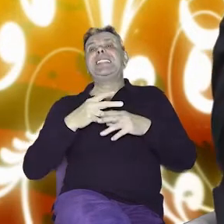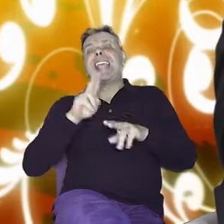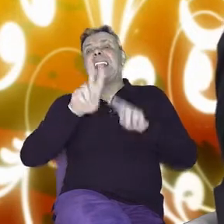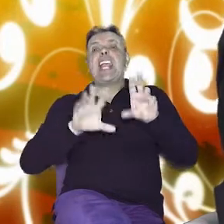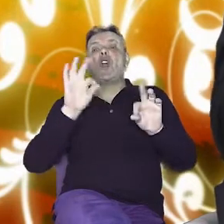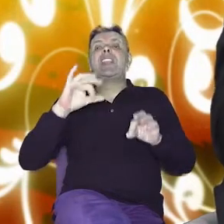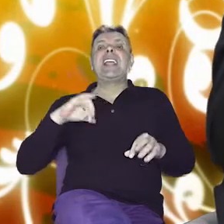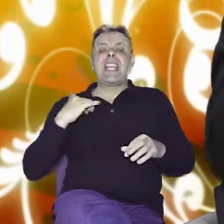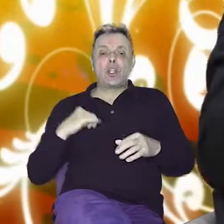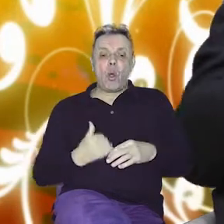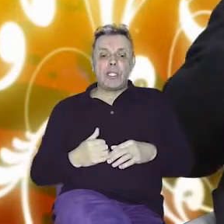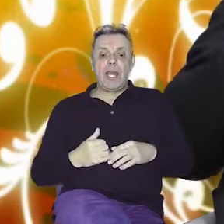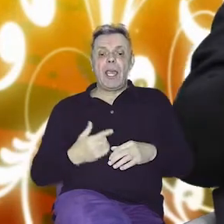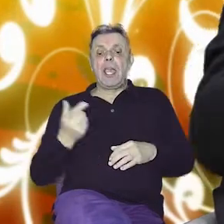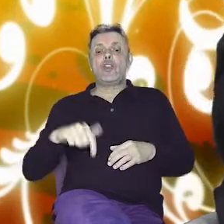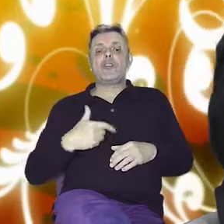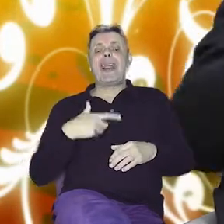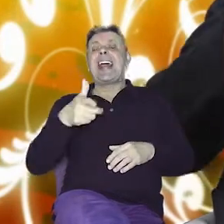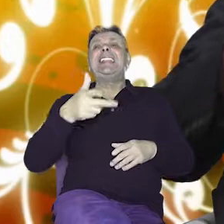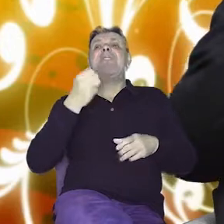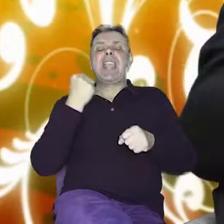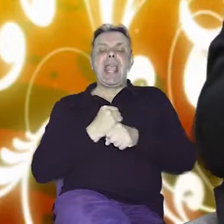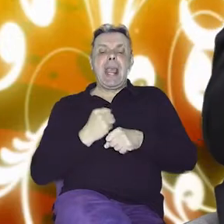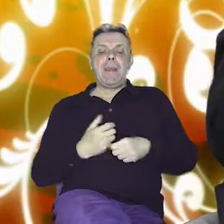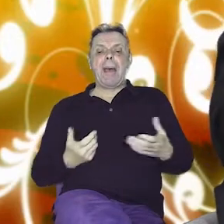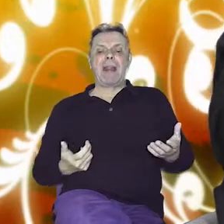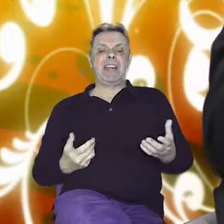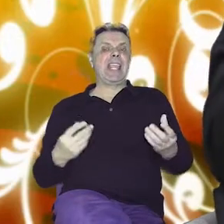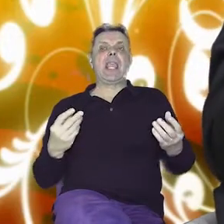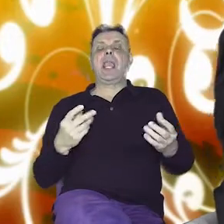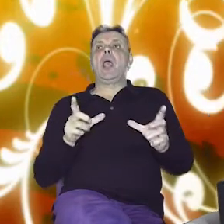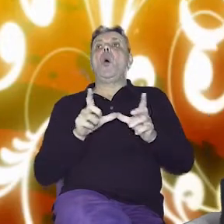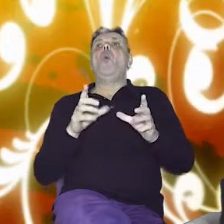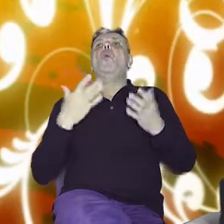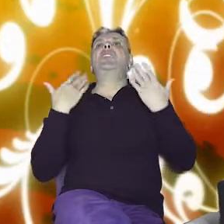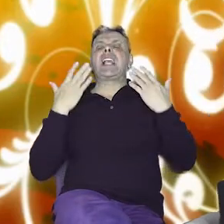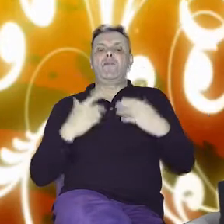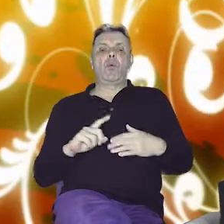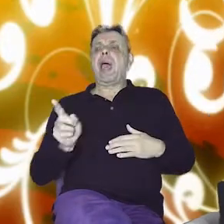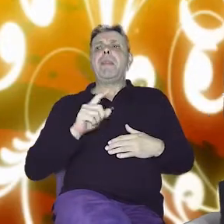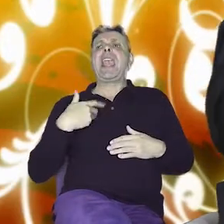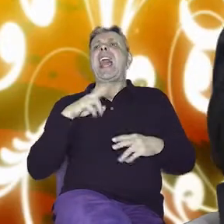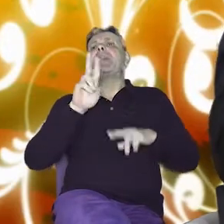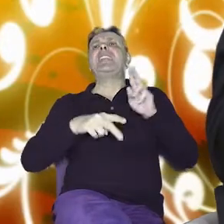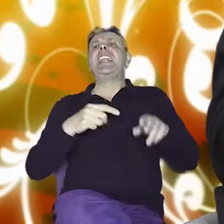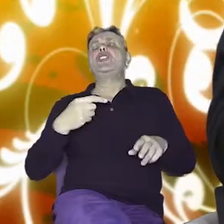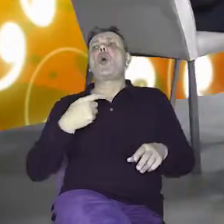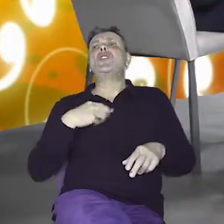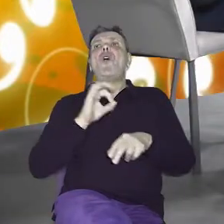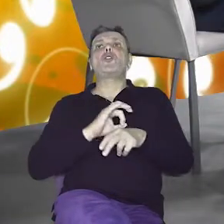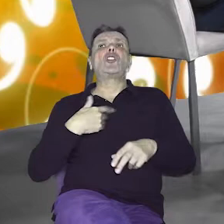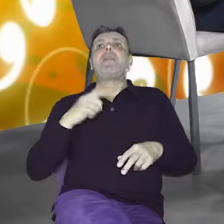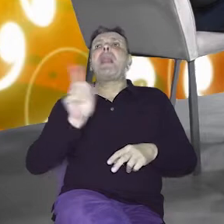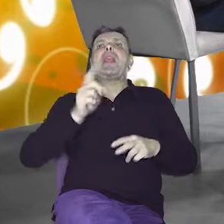20 godina, 15, ja sam imao slučaj da se pacijent liječio 10 godina sa ranom, došao mene i velim, dobro, jeste vi napravili, na primjer,